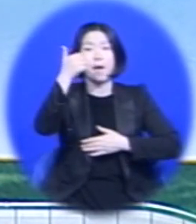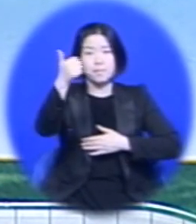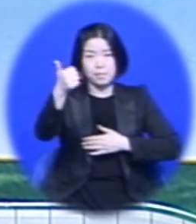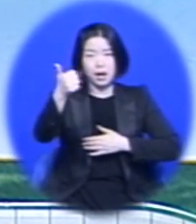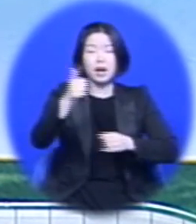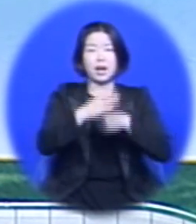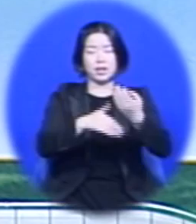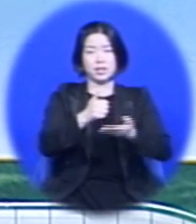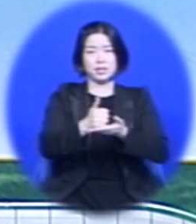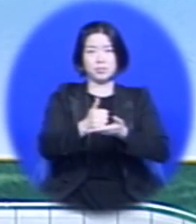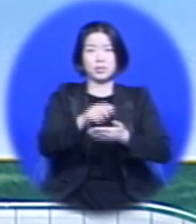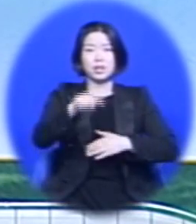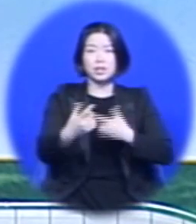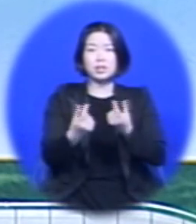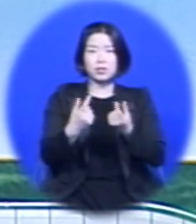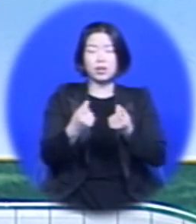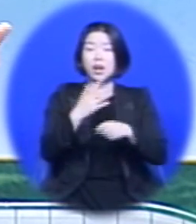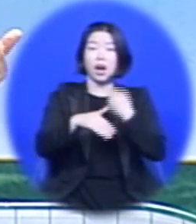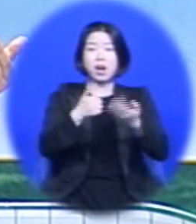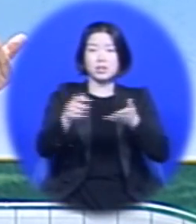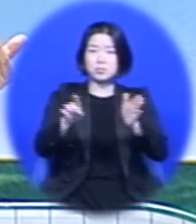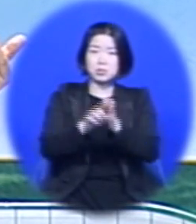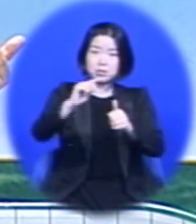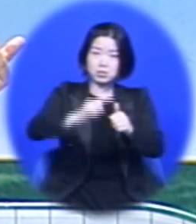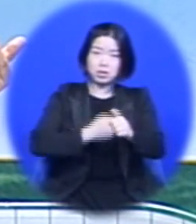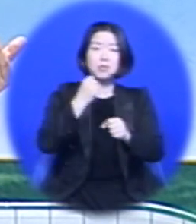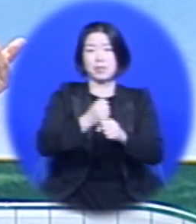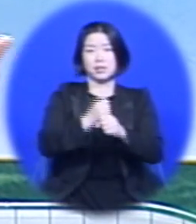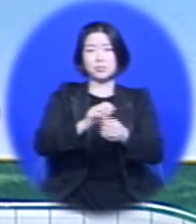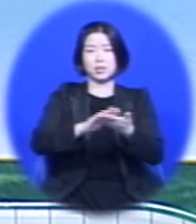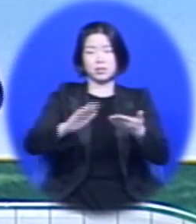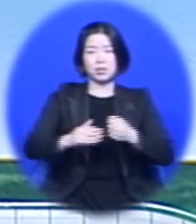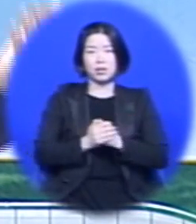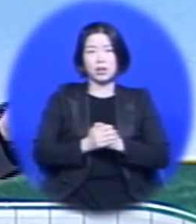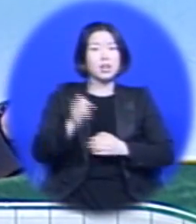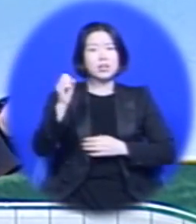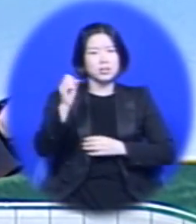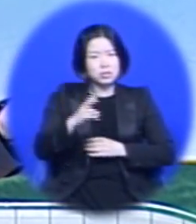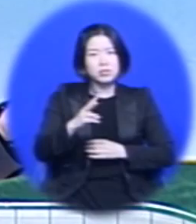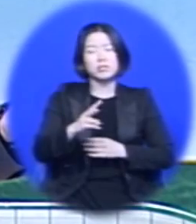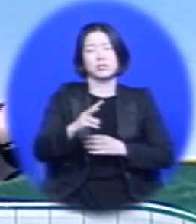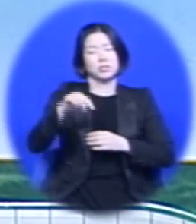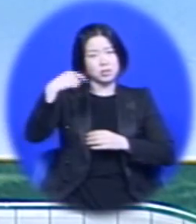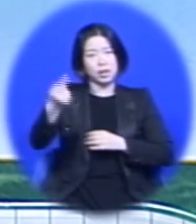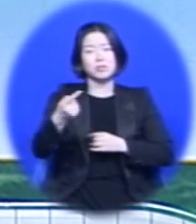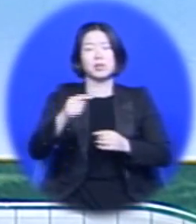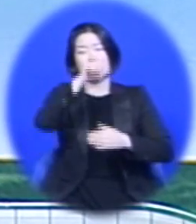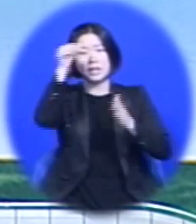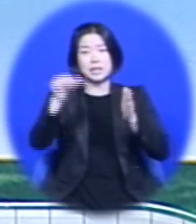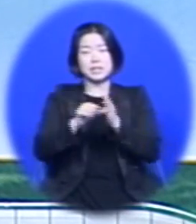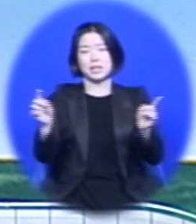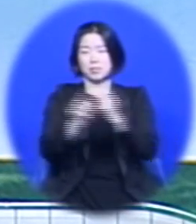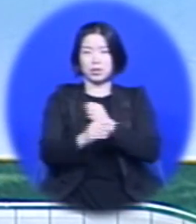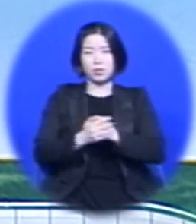하나님, 그렇게 하나님이 믿어지게 만드십니다. 그리고 인생이 바뀌는 겁니다. 하나님에